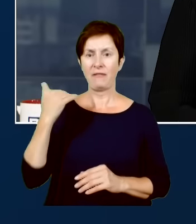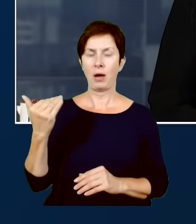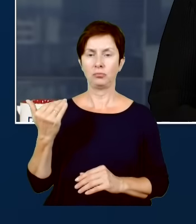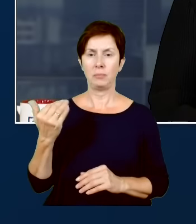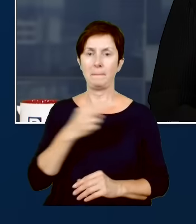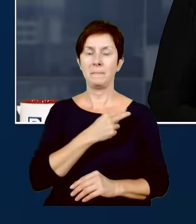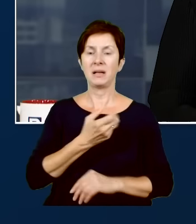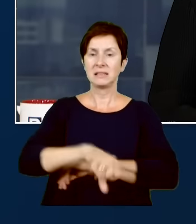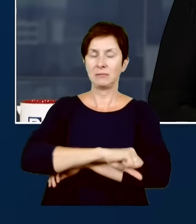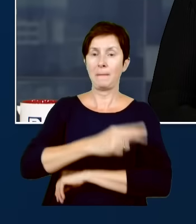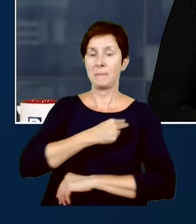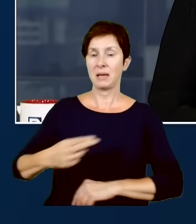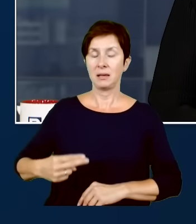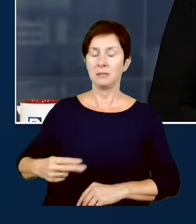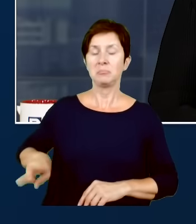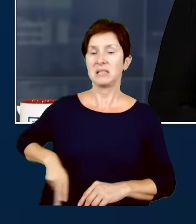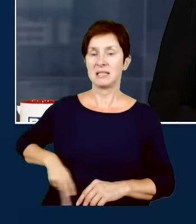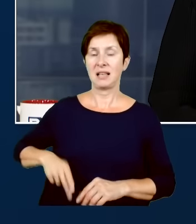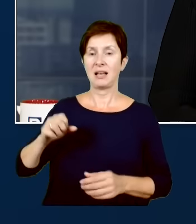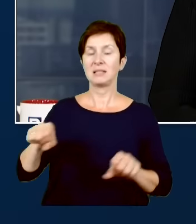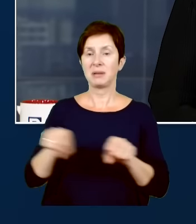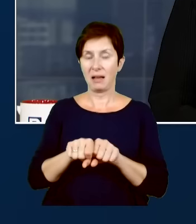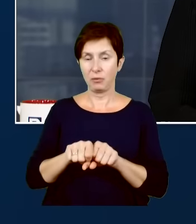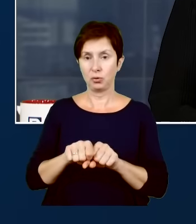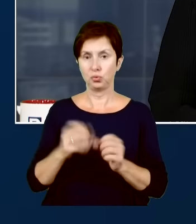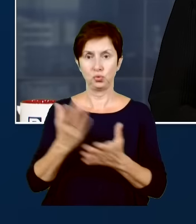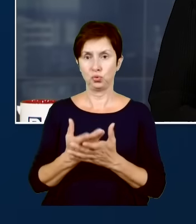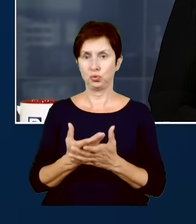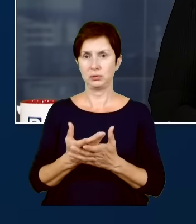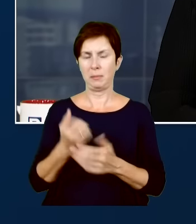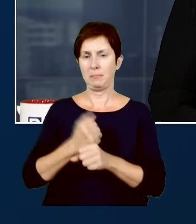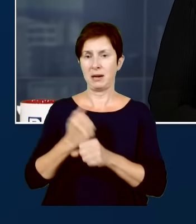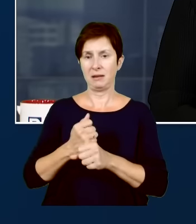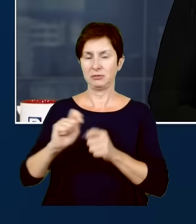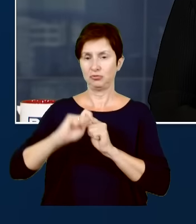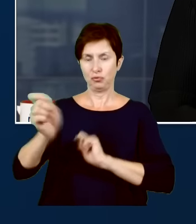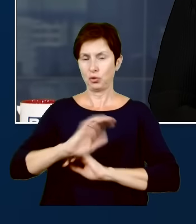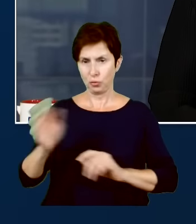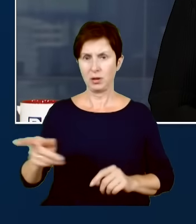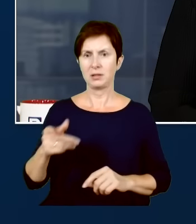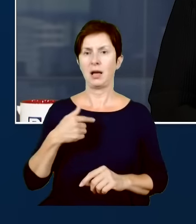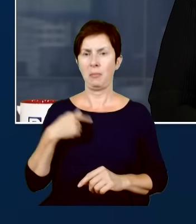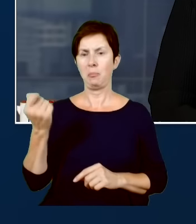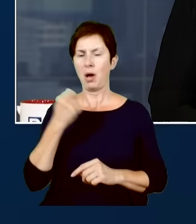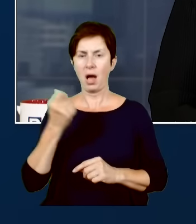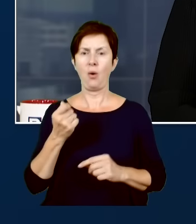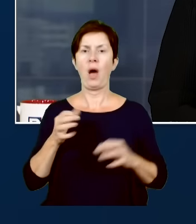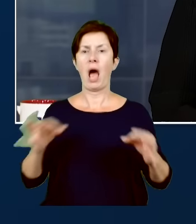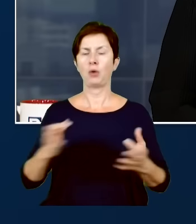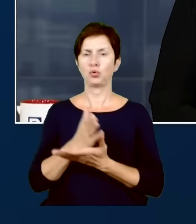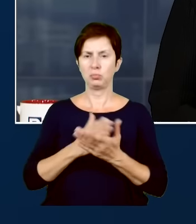sprawiedliwości był na urlopie za pieniądze publiczne po prostu wziął samochód służbowy wziął kartę